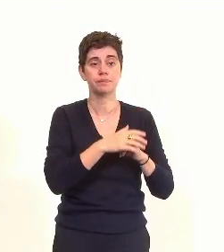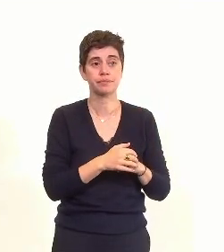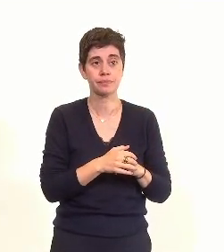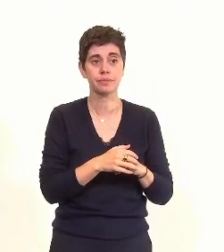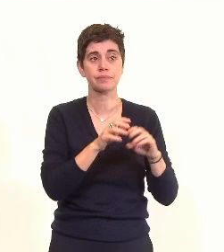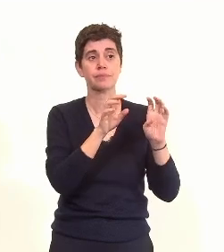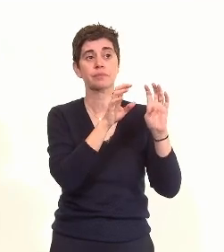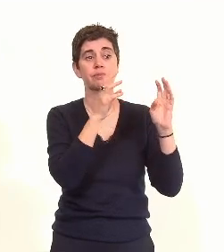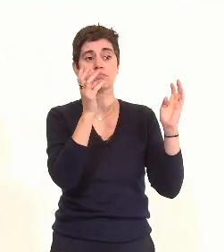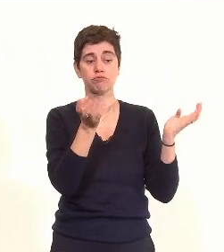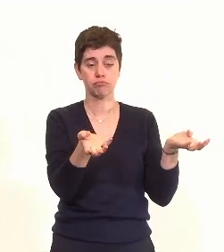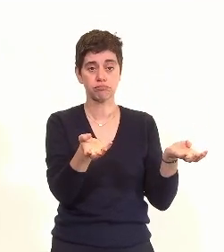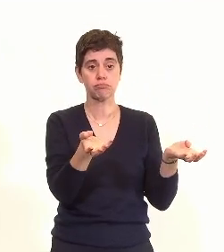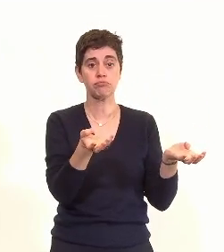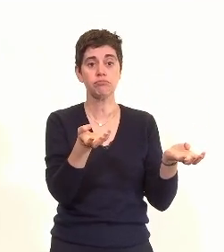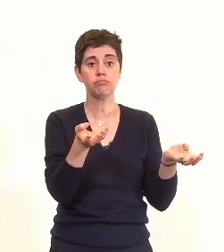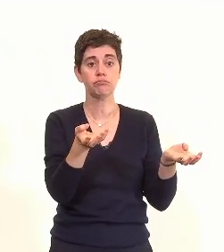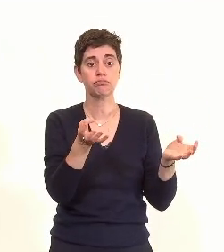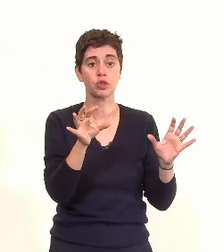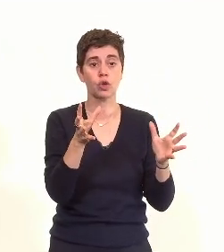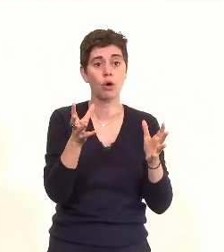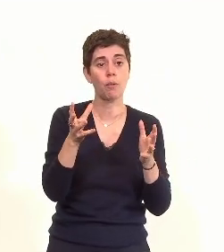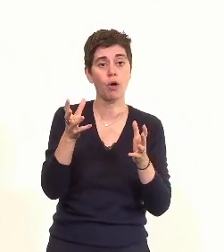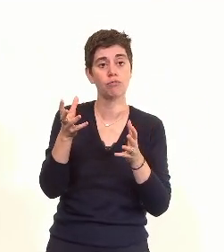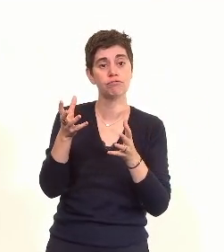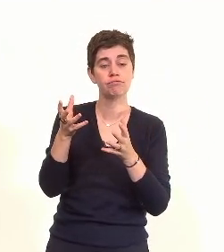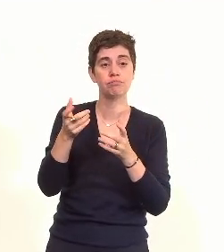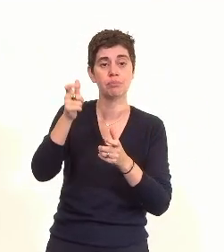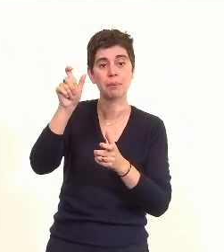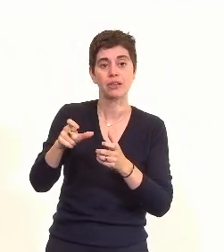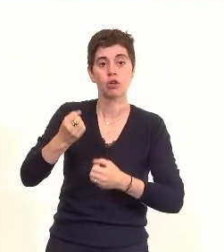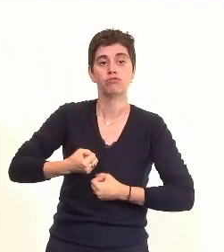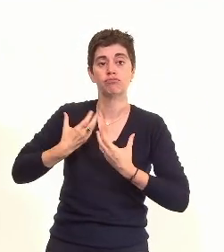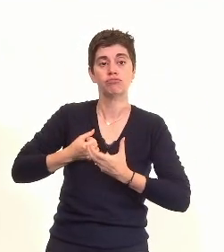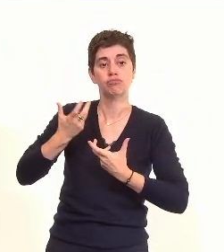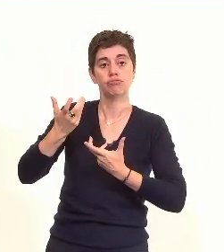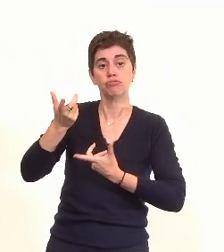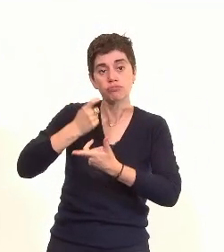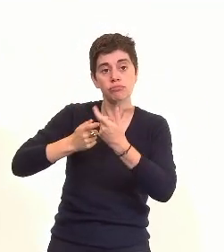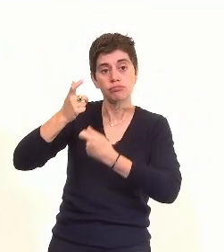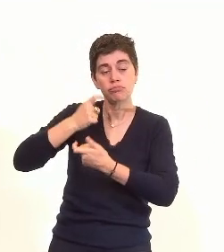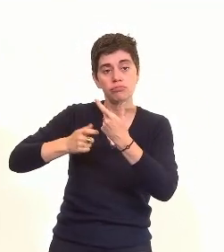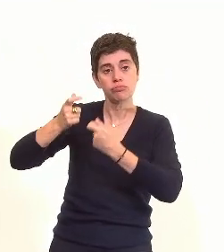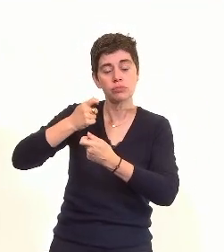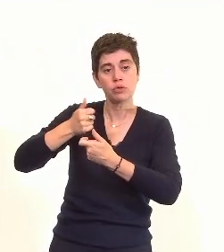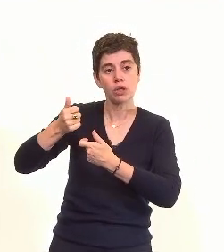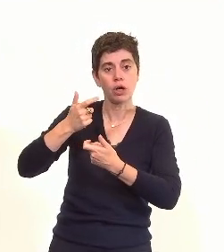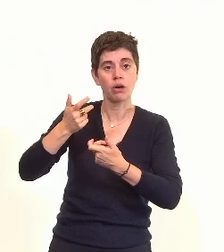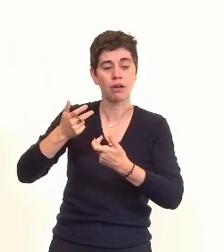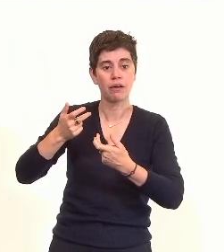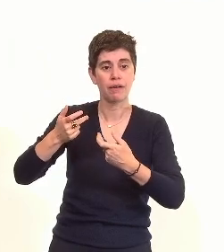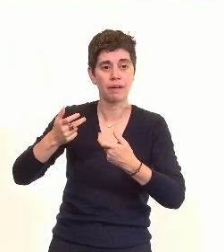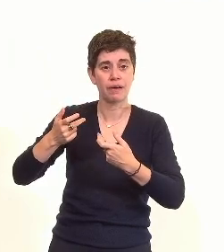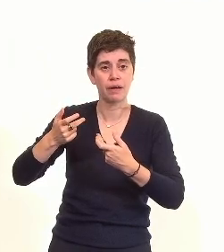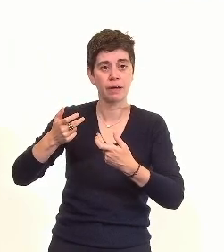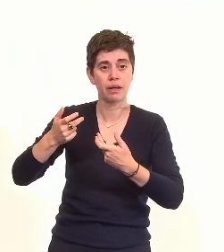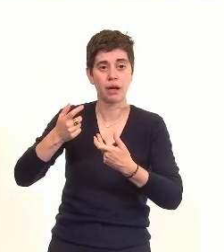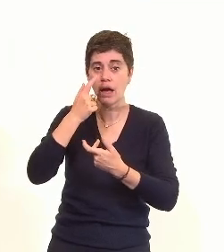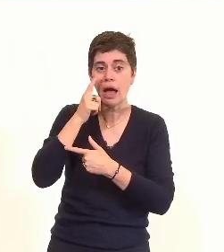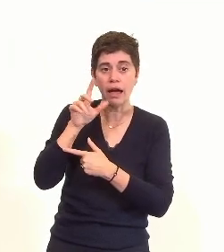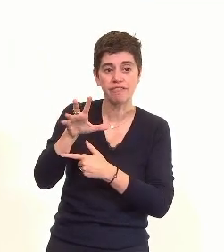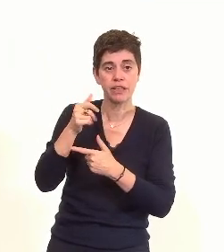façon de pouvoir recueillir. Alors on dit la parole, moi je ne dirais pas que la parole, c'est justement la vie et les